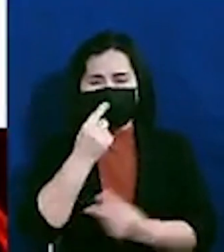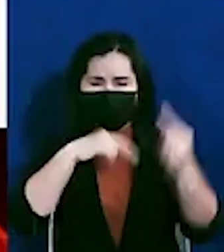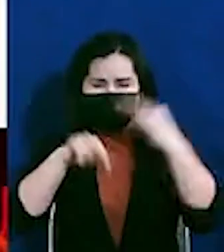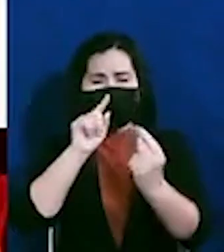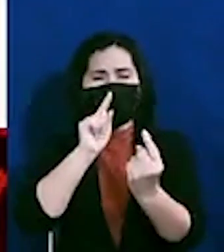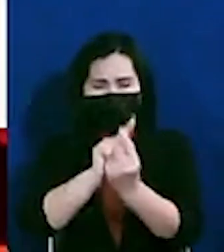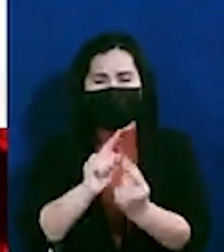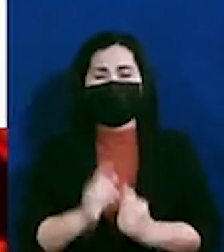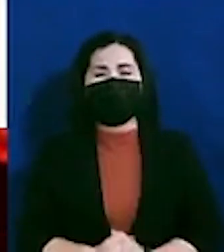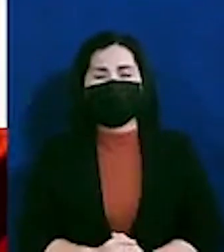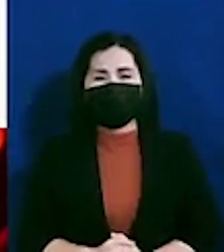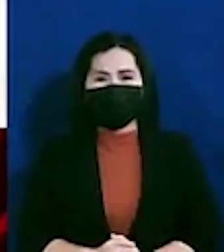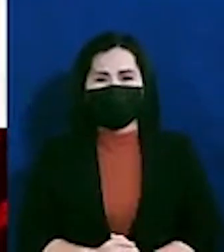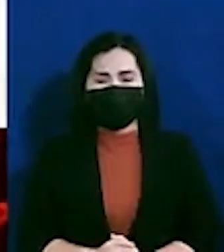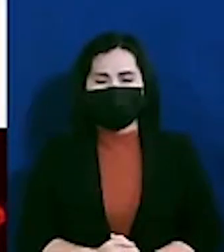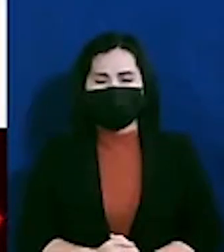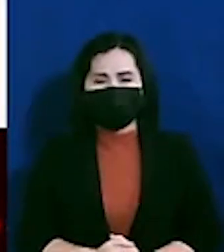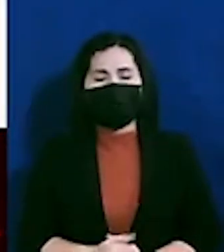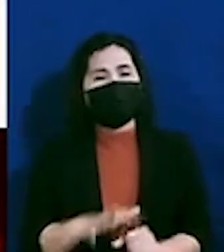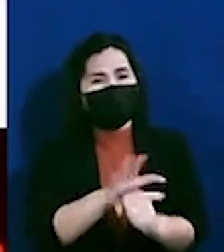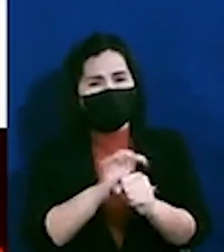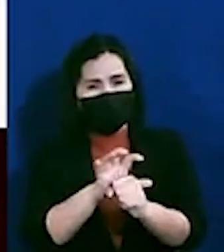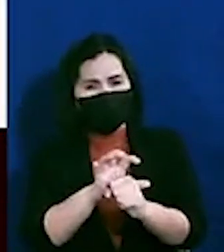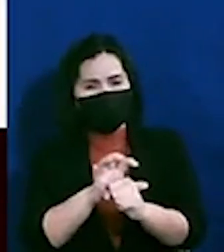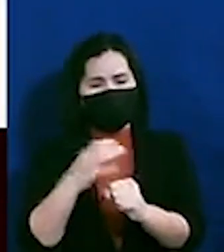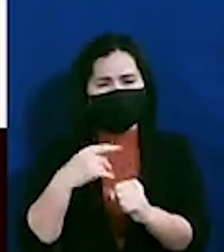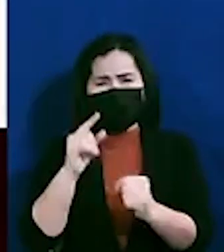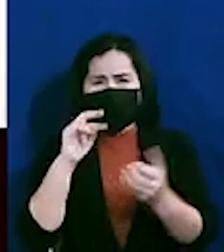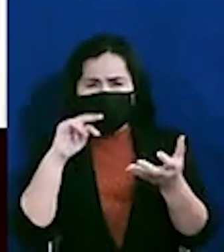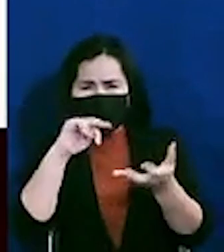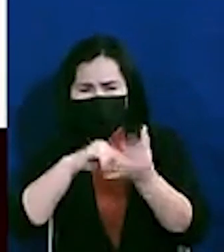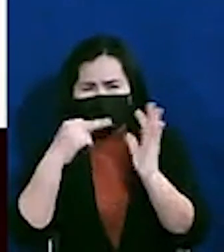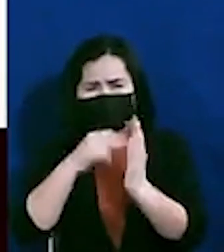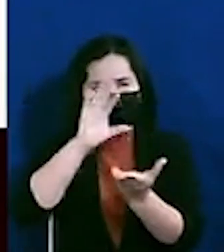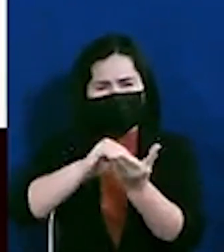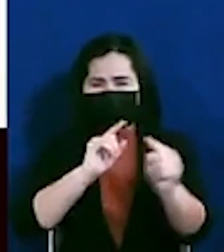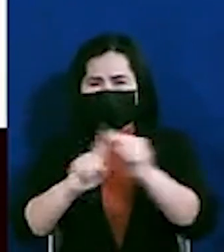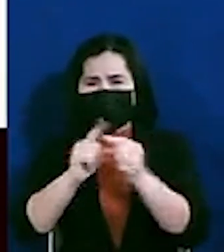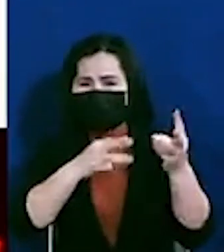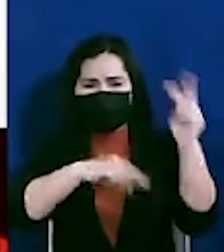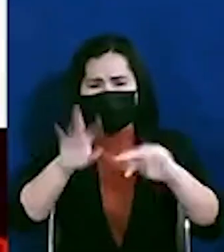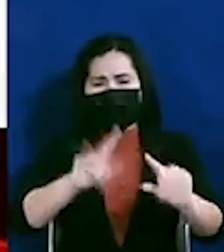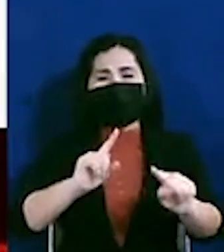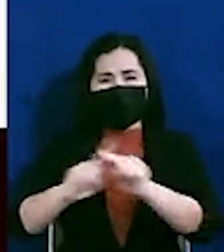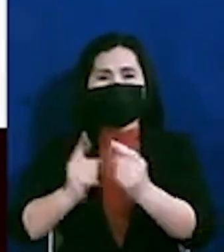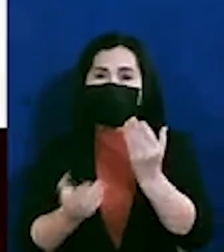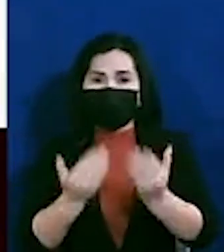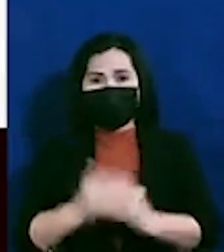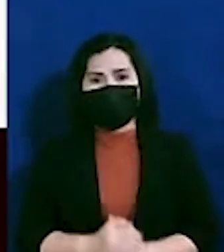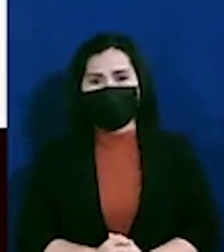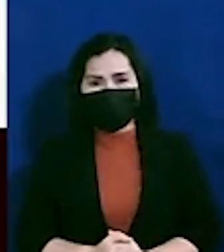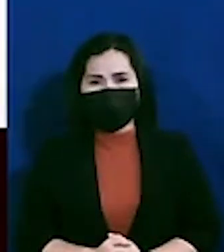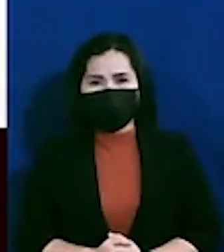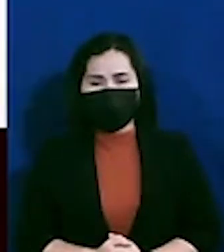พบนะครับไม่ว่าจะเป็นตัวอะไรรัฐนะครับหรือองค์ประกอบของไวรัสนะครับที่เราไม่ว่าจะตรวจด้วยวิธีไหนก็ตามซึ่งในแต่ละวิธี